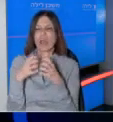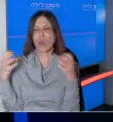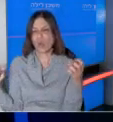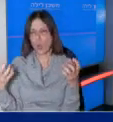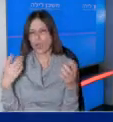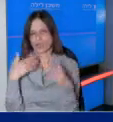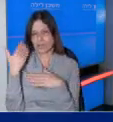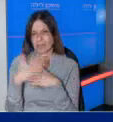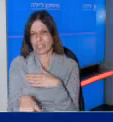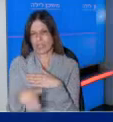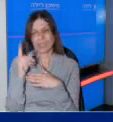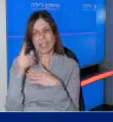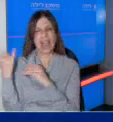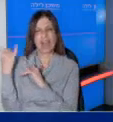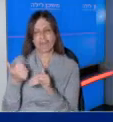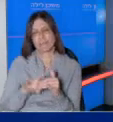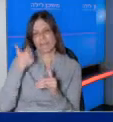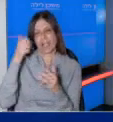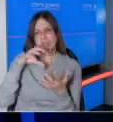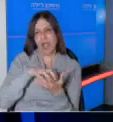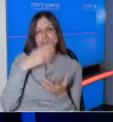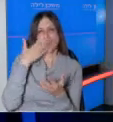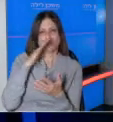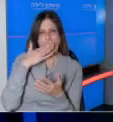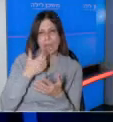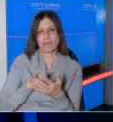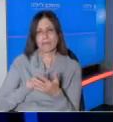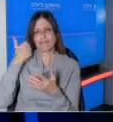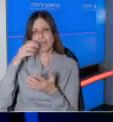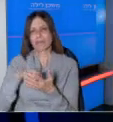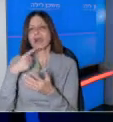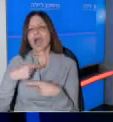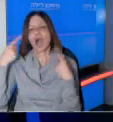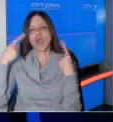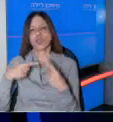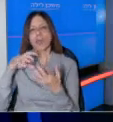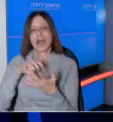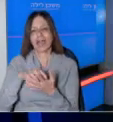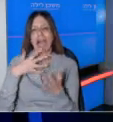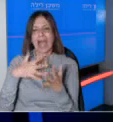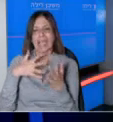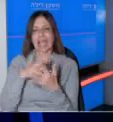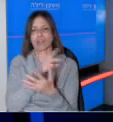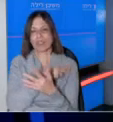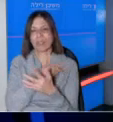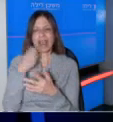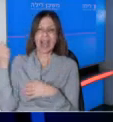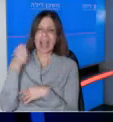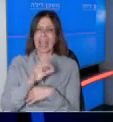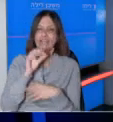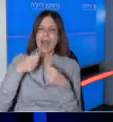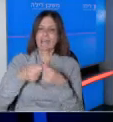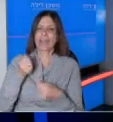דבר היה צריך להביא את מפקד מחוז ירושלים, את מפקד המחוז. היום מח"ש סגרו תיק על ההכאה של חבר הכנסת עופר